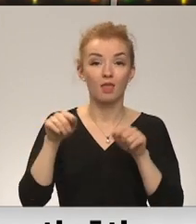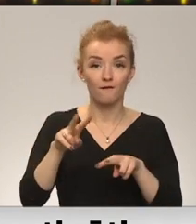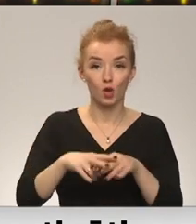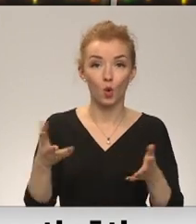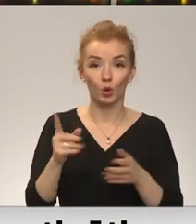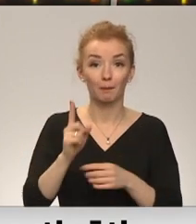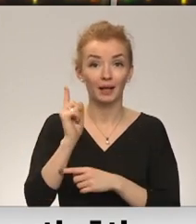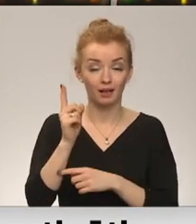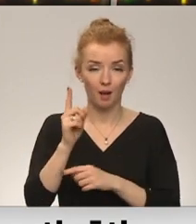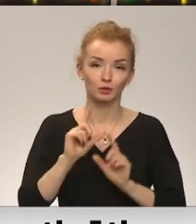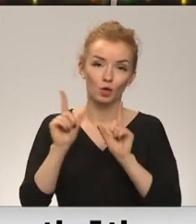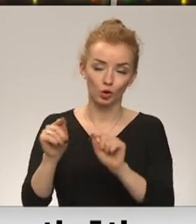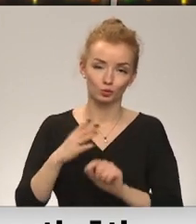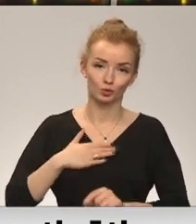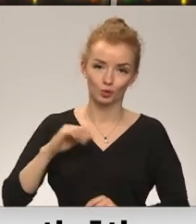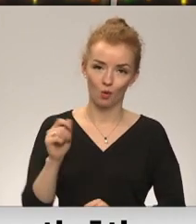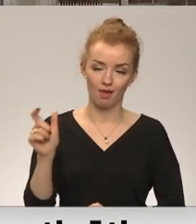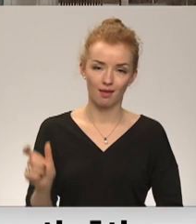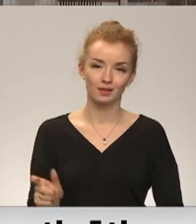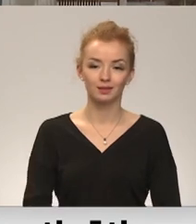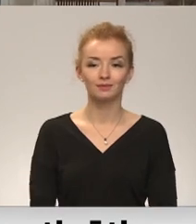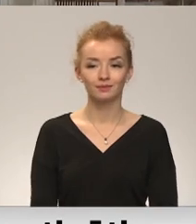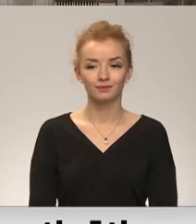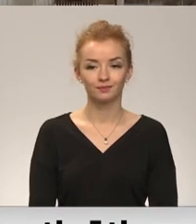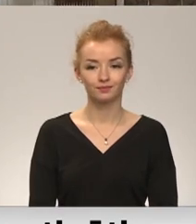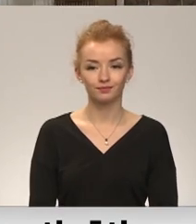brīdinājums, devās kolēģis Dāvids Freidenfelds.